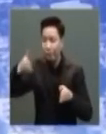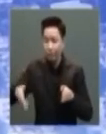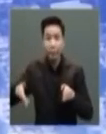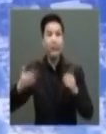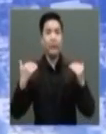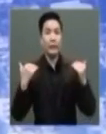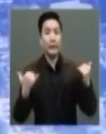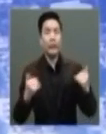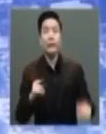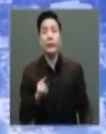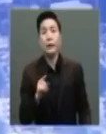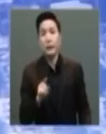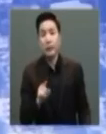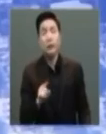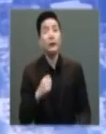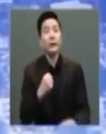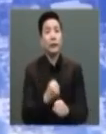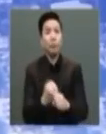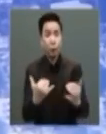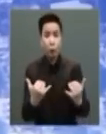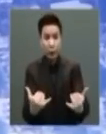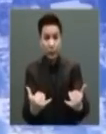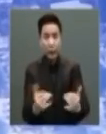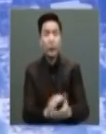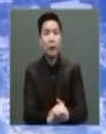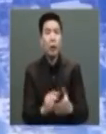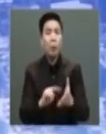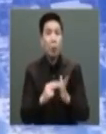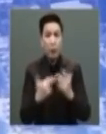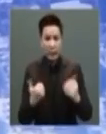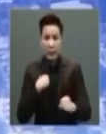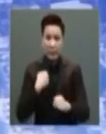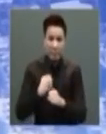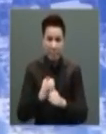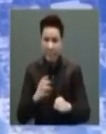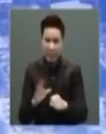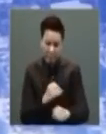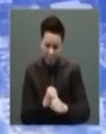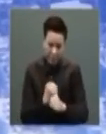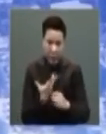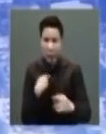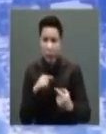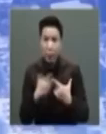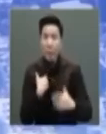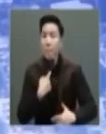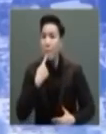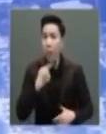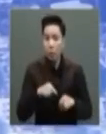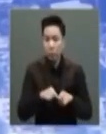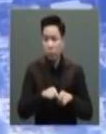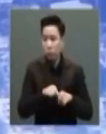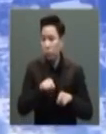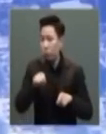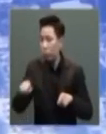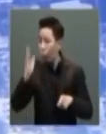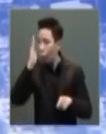นี้ยังไม่มีอัปเดตเพิ่มขึ้นมาแต่ว่าโดยรวมตอนนี้สะสมอยู่96รายค่ะส่วนกลุ่มที่3ค่ะ